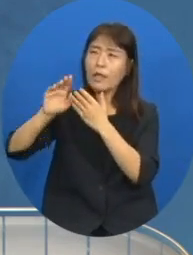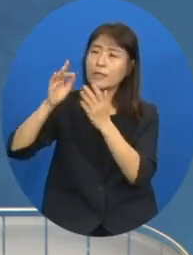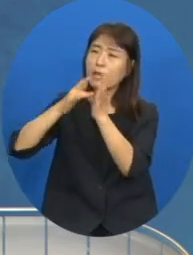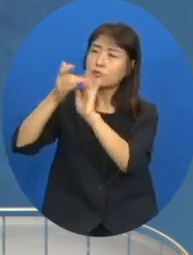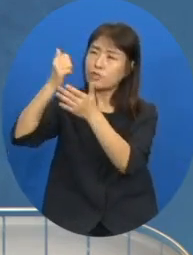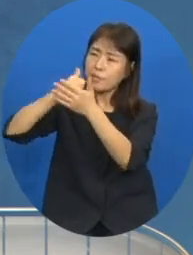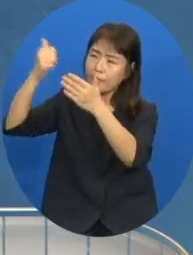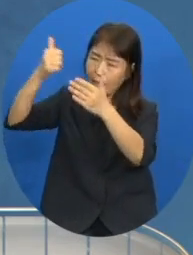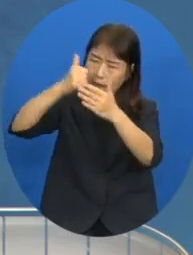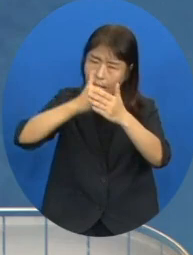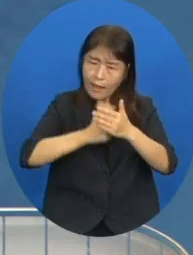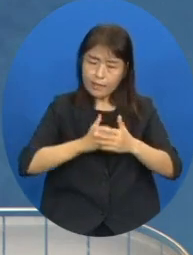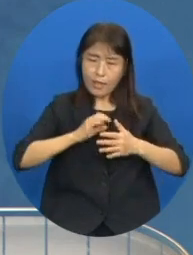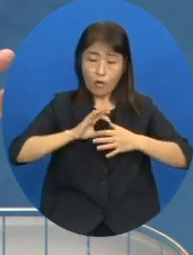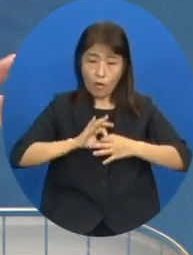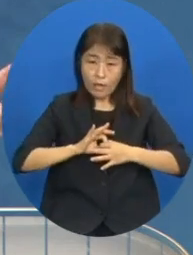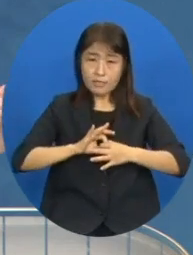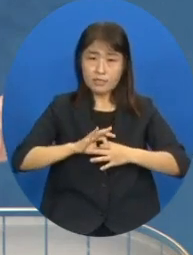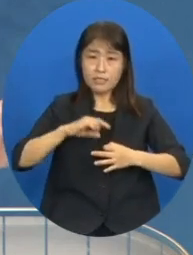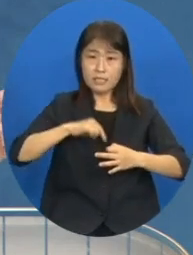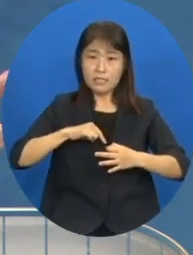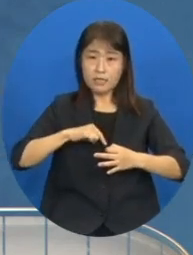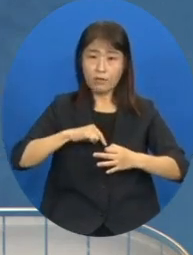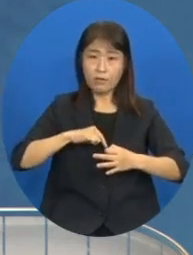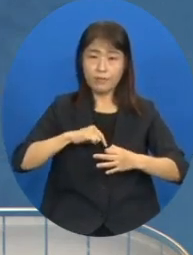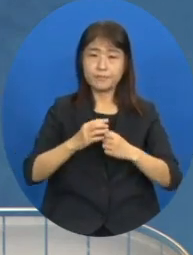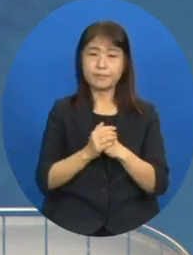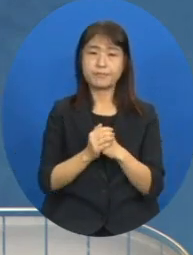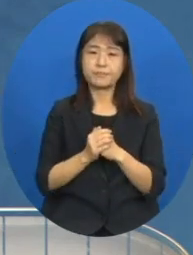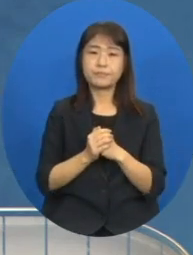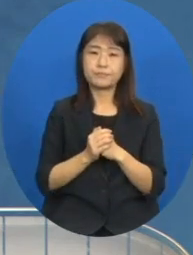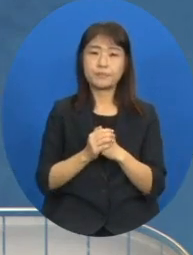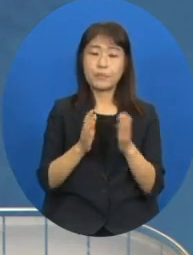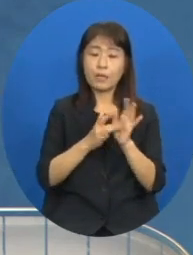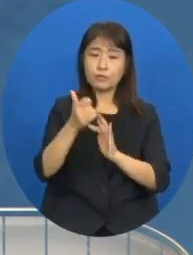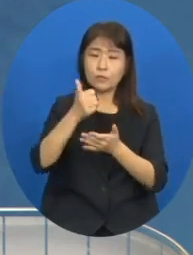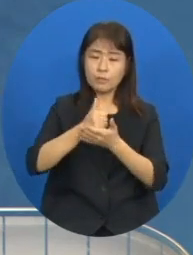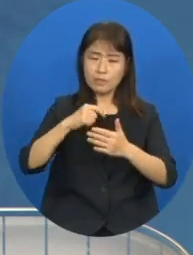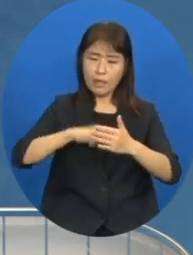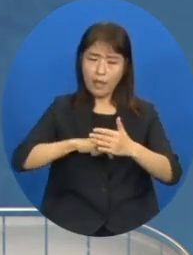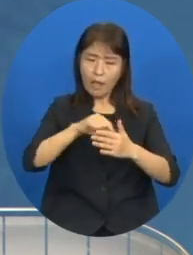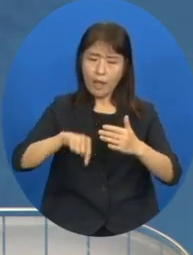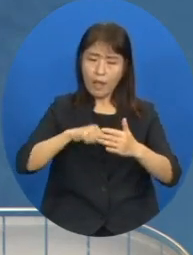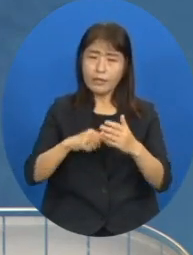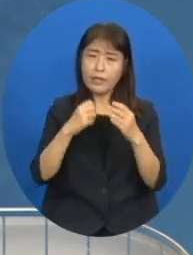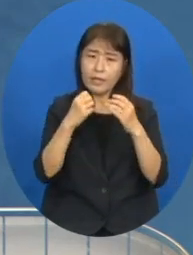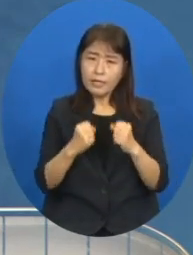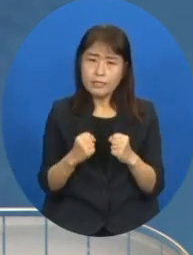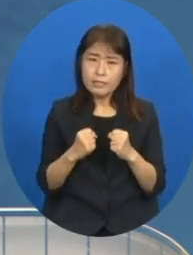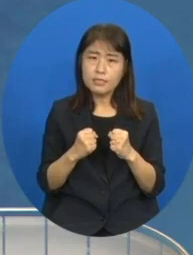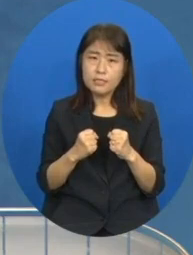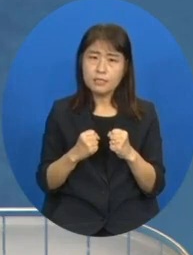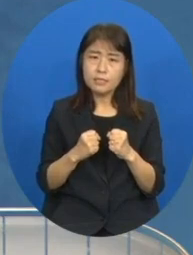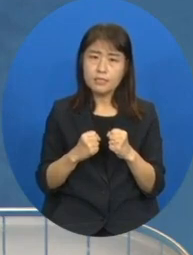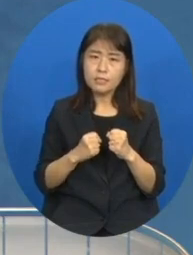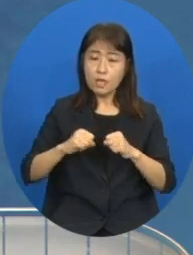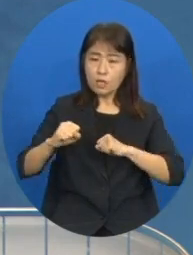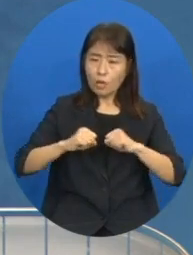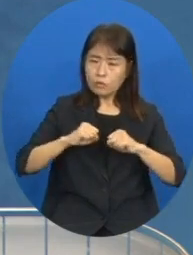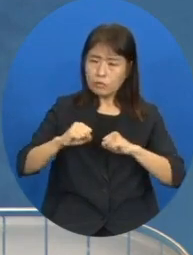하셨다는 사실입니다. 그러니까 우리가 예수님이 내 안에 계신데 왜 역사를 안 해주시느냐는 질문만